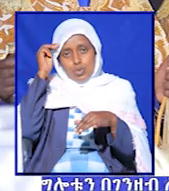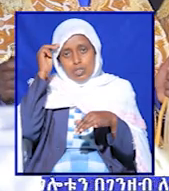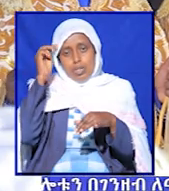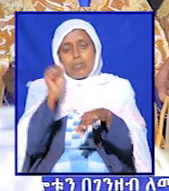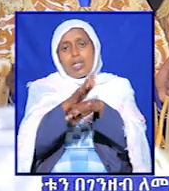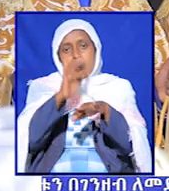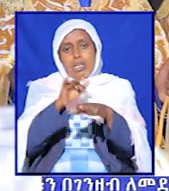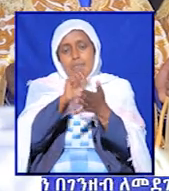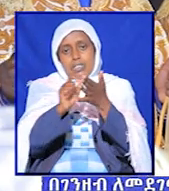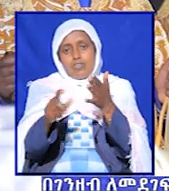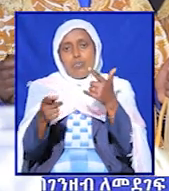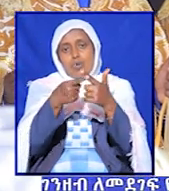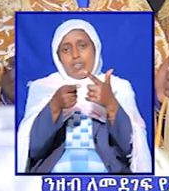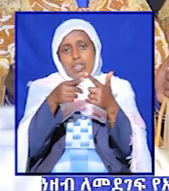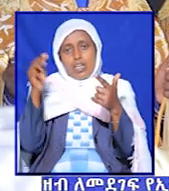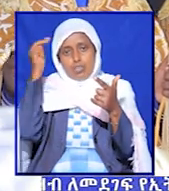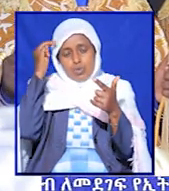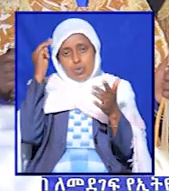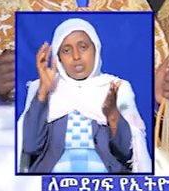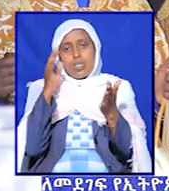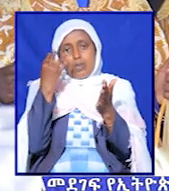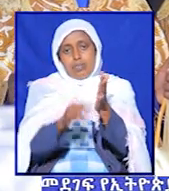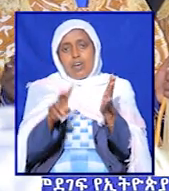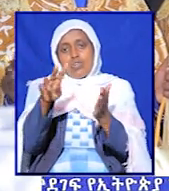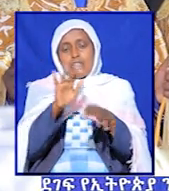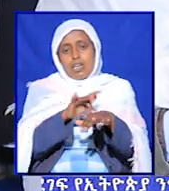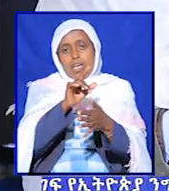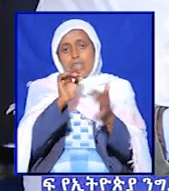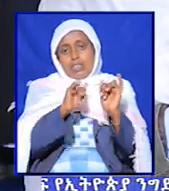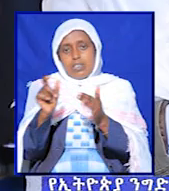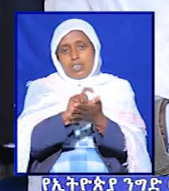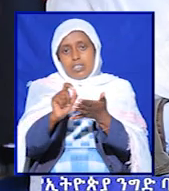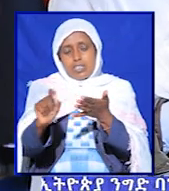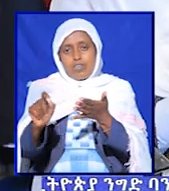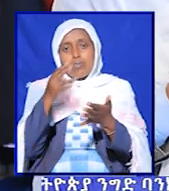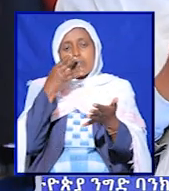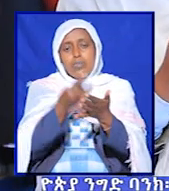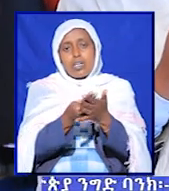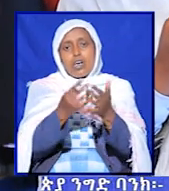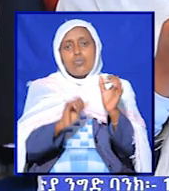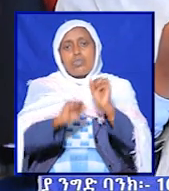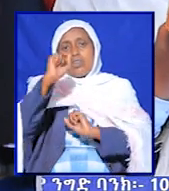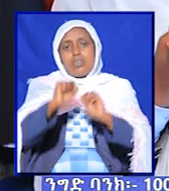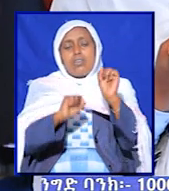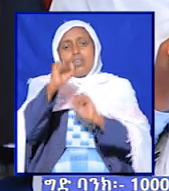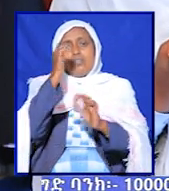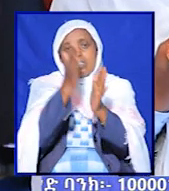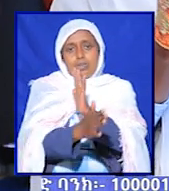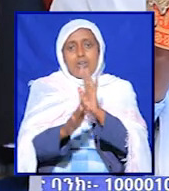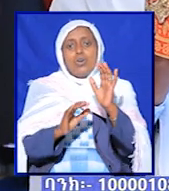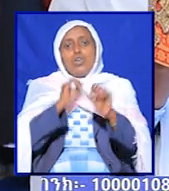መልእክቱ ላይ በሁለተኛ ጢሞቴዎስ ምዕራፍ ሁለት ላይ እንደጻፈው መልካሙን ተገድ